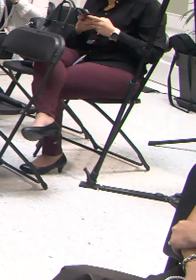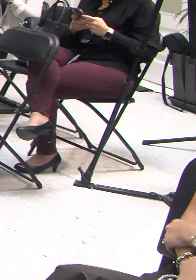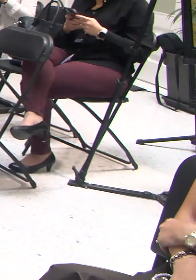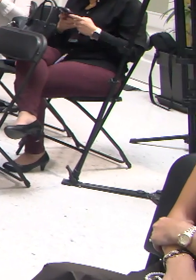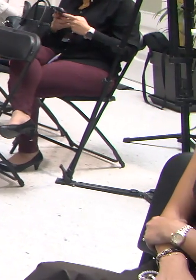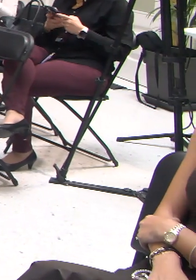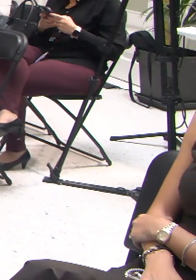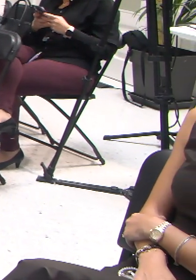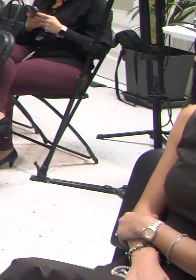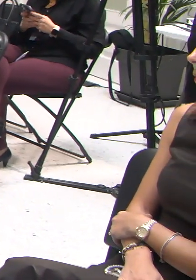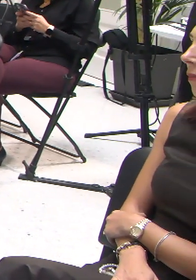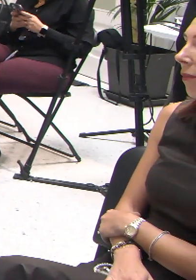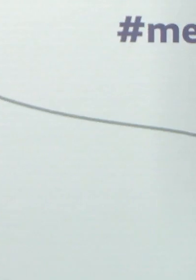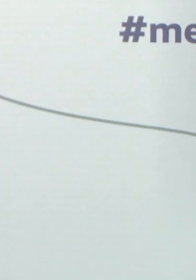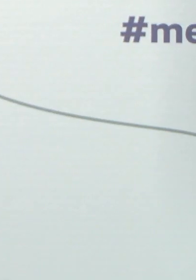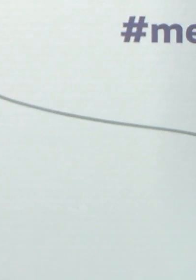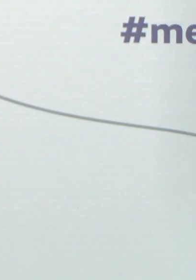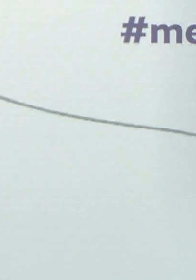relazioni bsa hitha bej